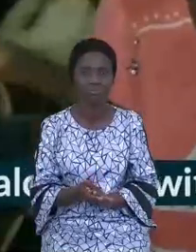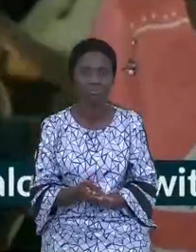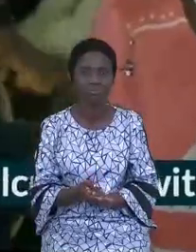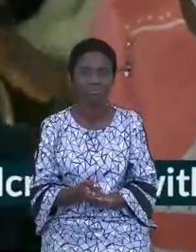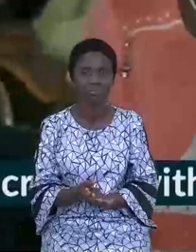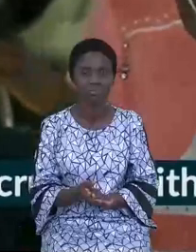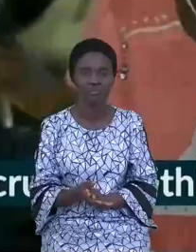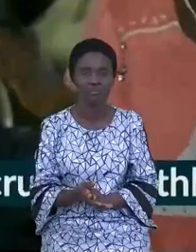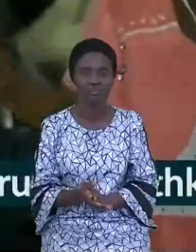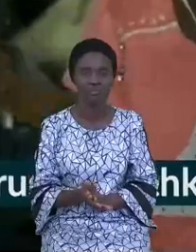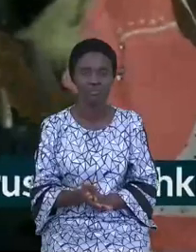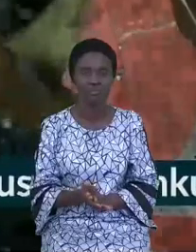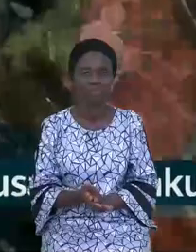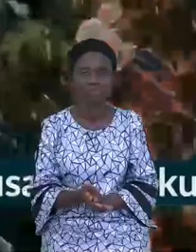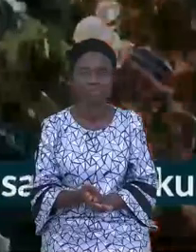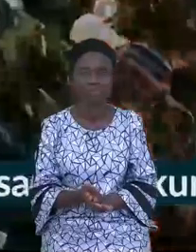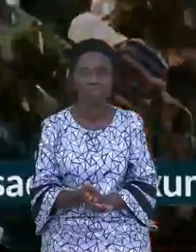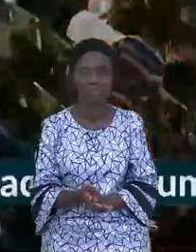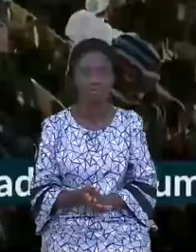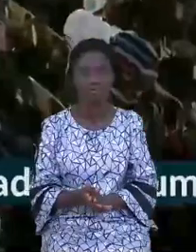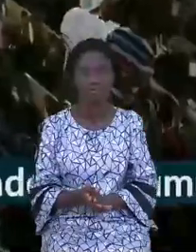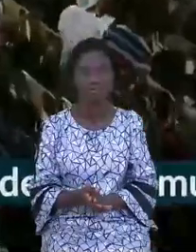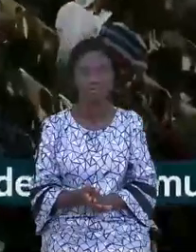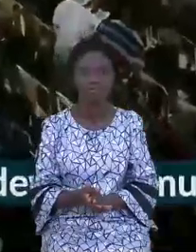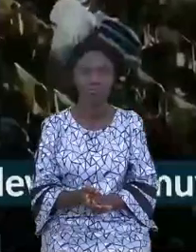Et les noms que les autres connaissent à votre sujet.